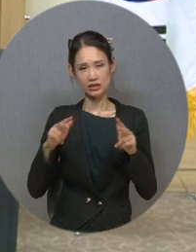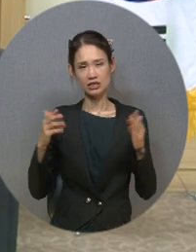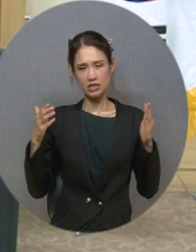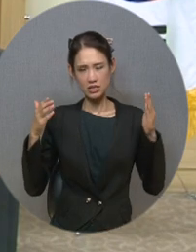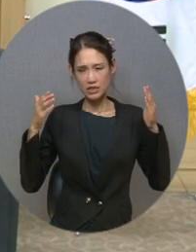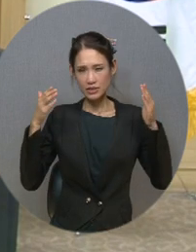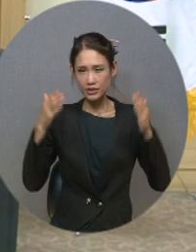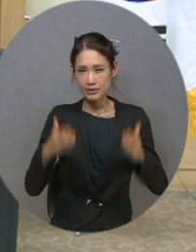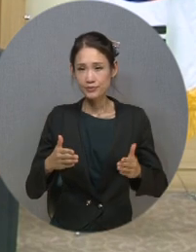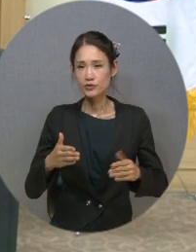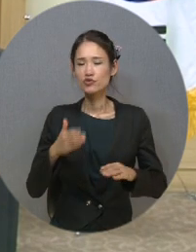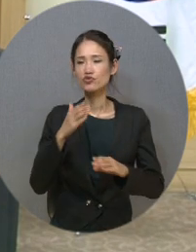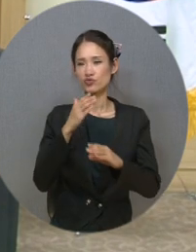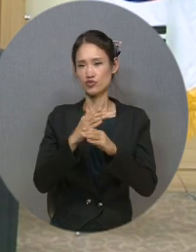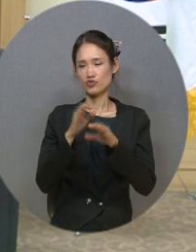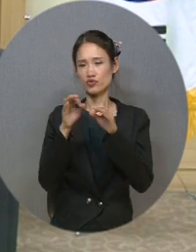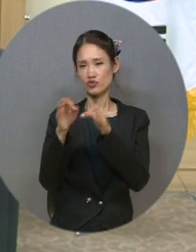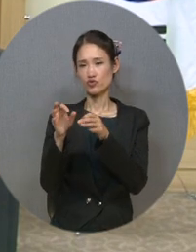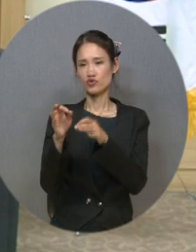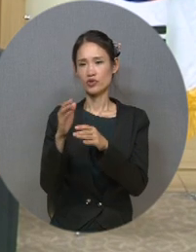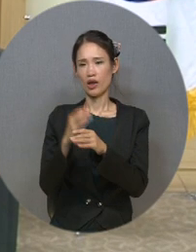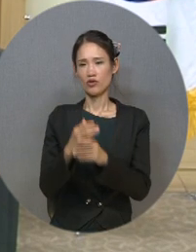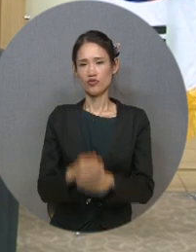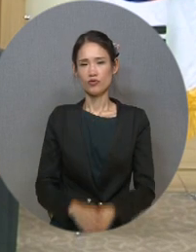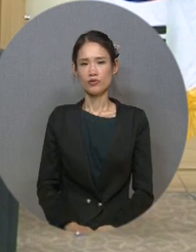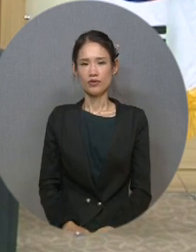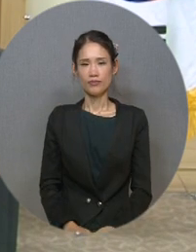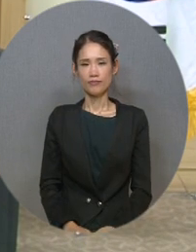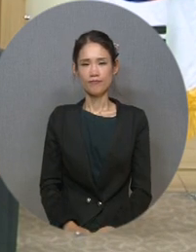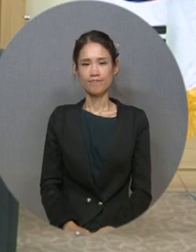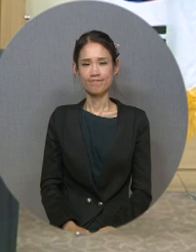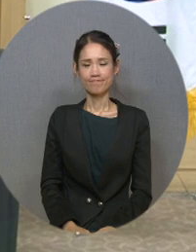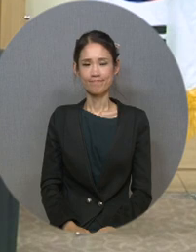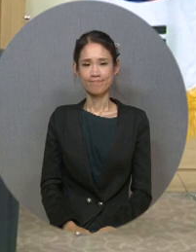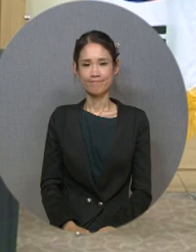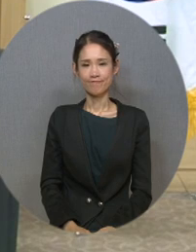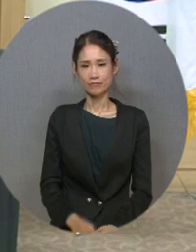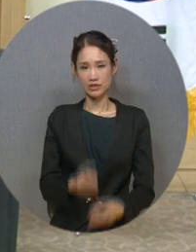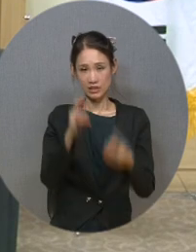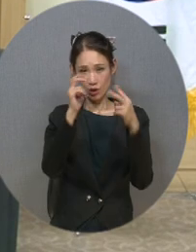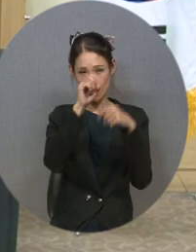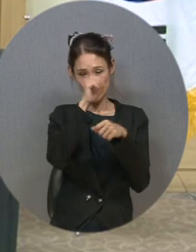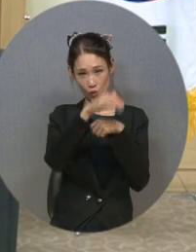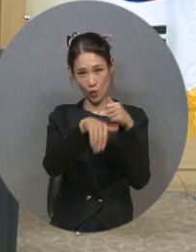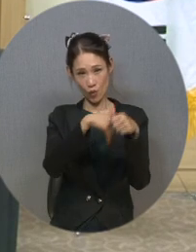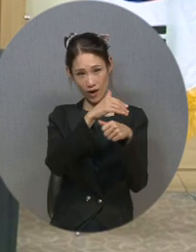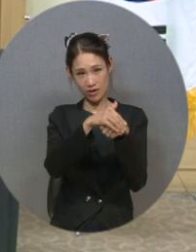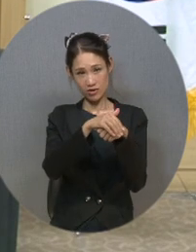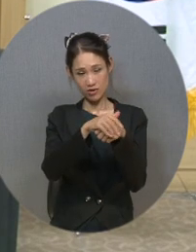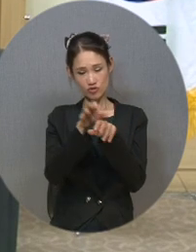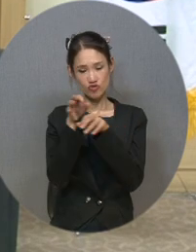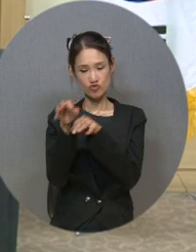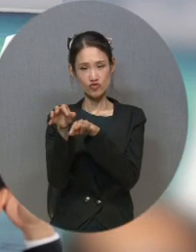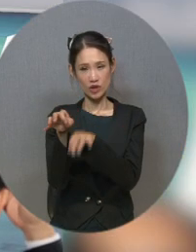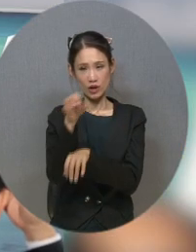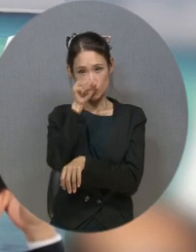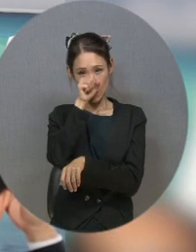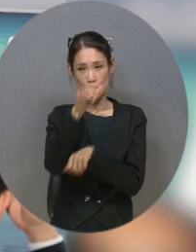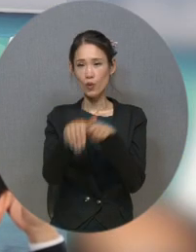집중적으로 투자가 이루어지고 있습니다. 네. 저희들이 이제 기업하기 좋은 환경, 투자하기 좋은 환경을 만들기